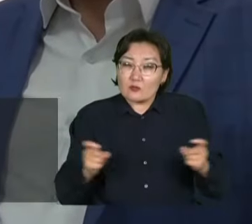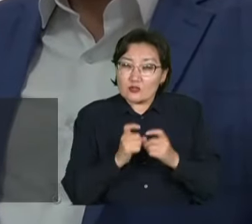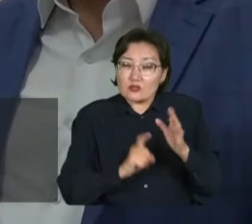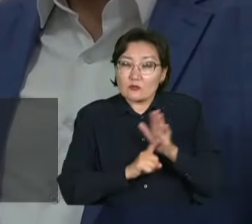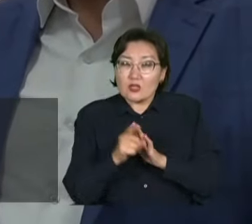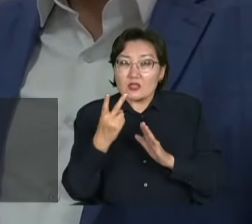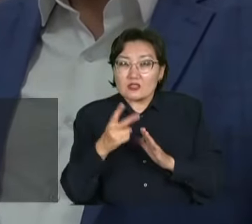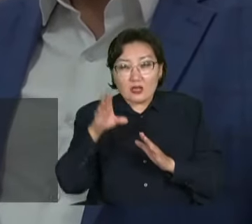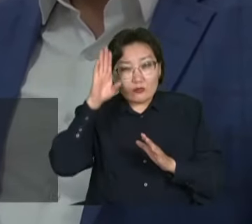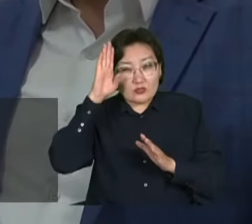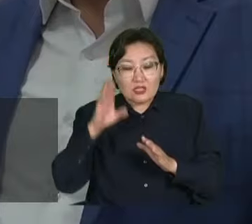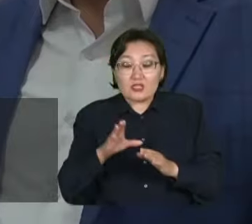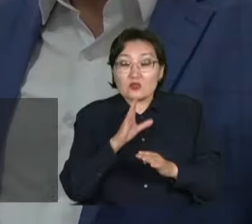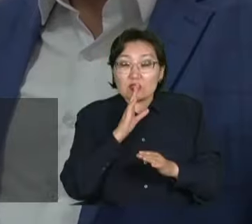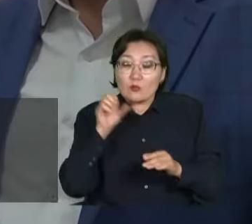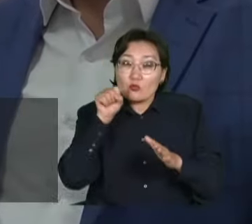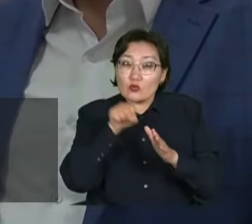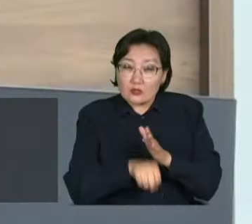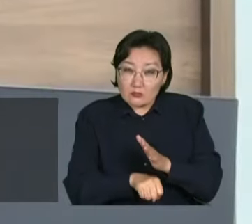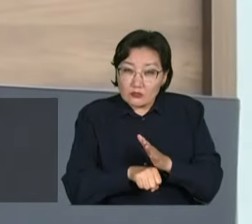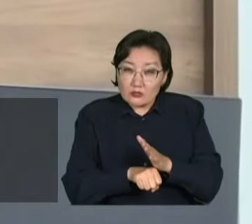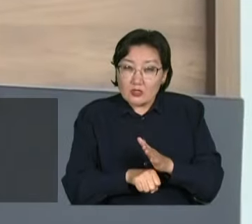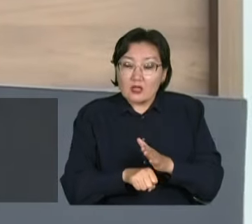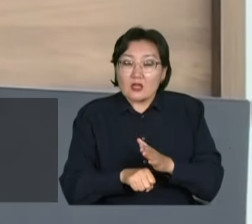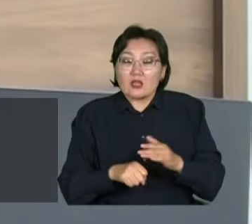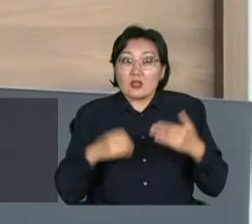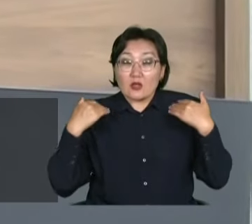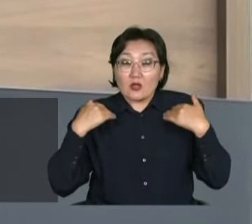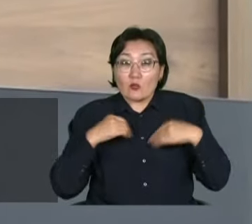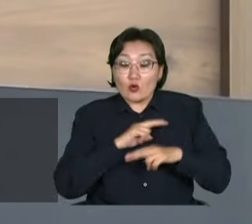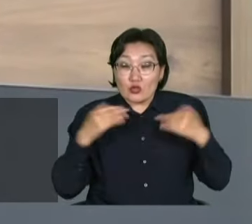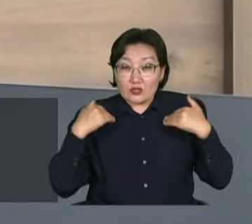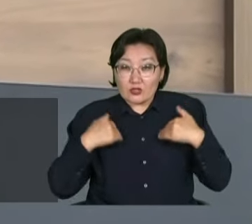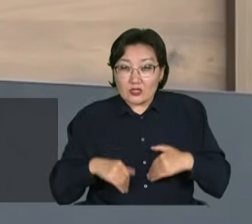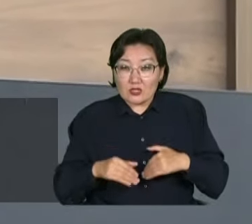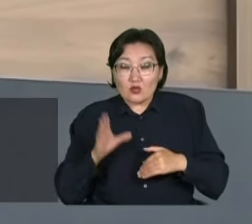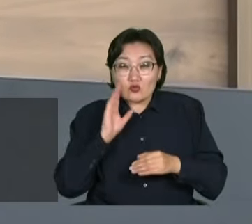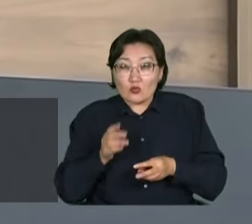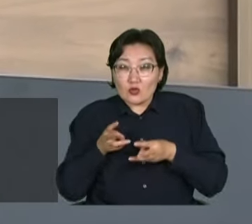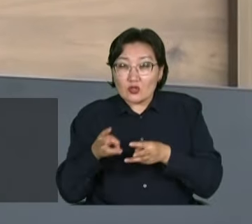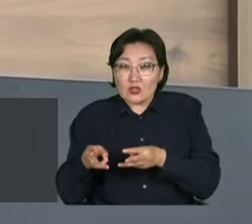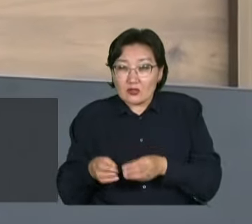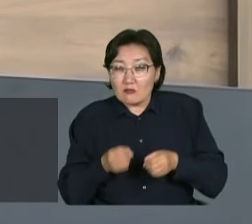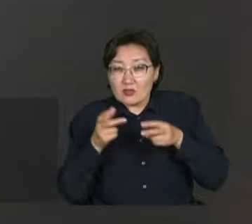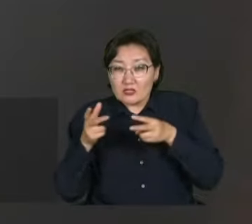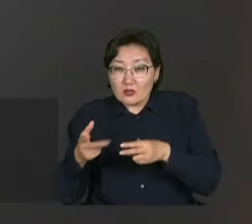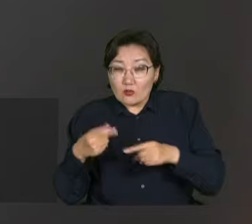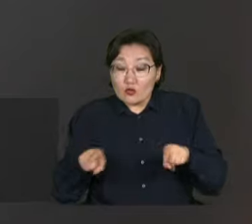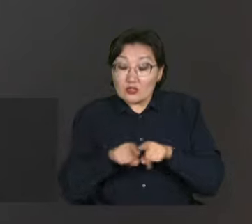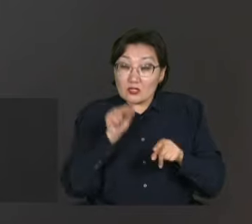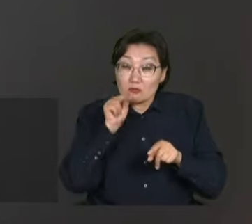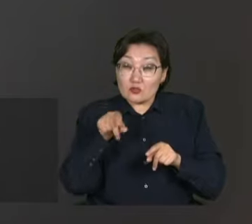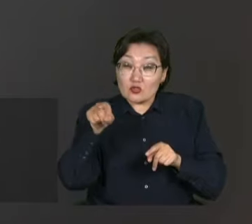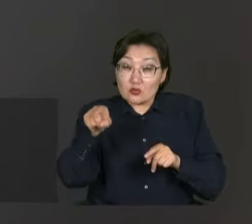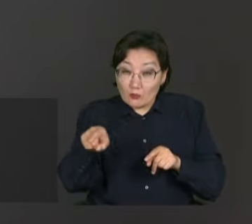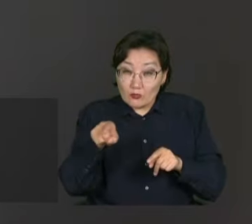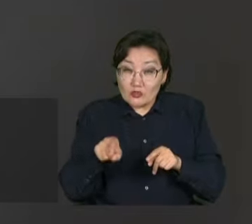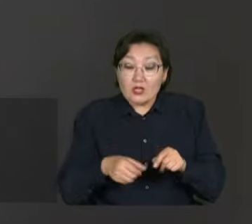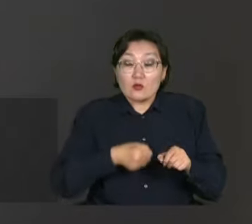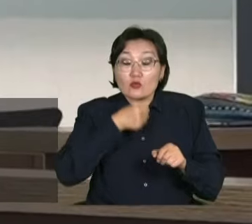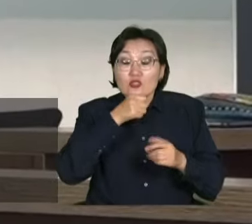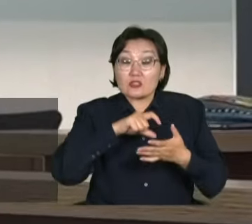екі жігіт қаршадай қызды өлтіреді. Ал денесін арыққа ағызып жіберіпті. Осындай айып тағылған сол кездегі